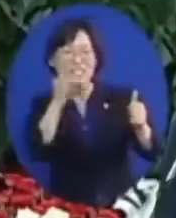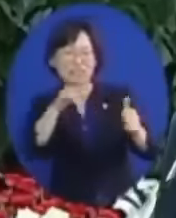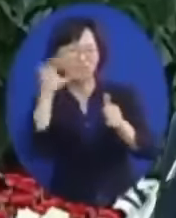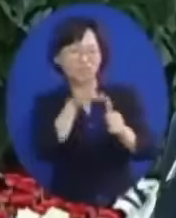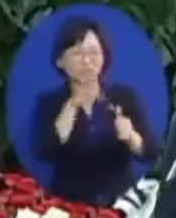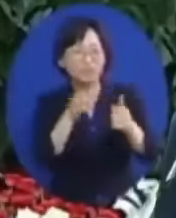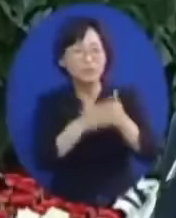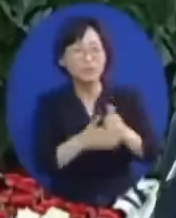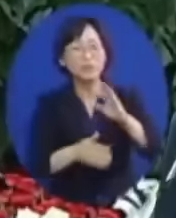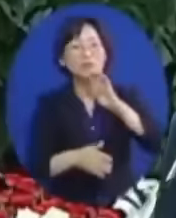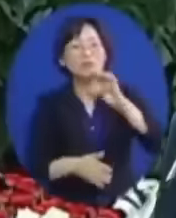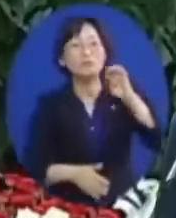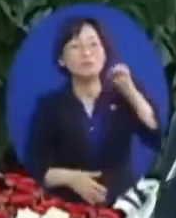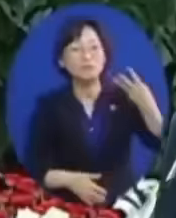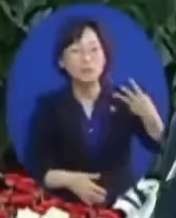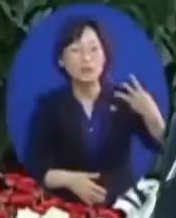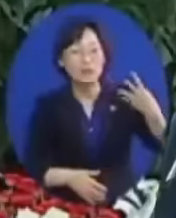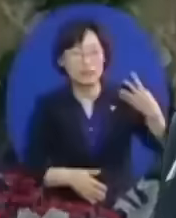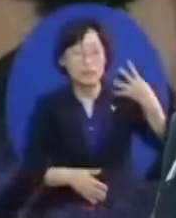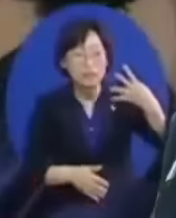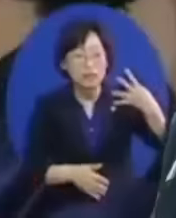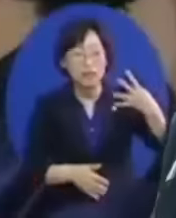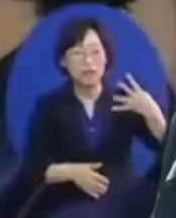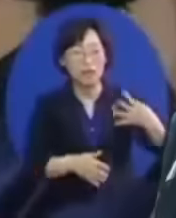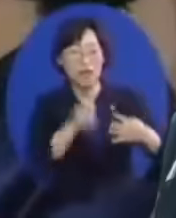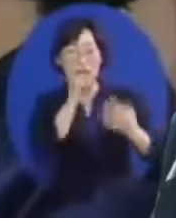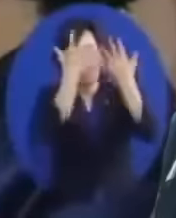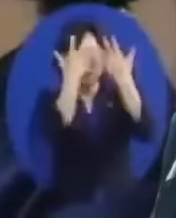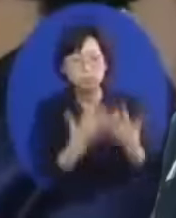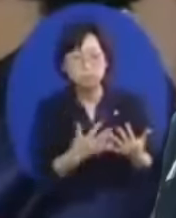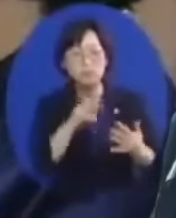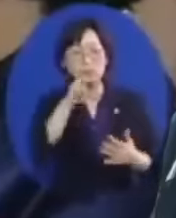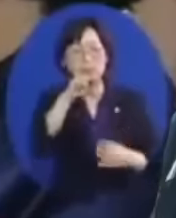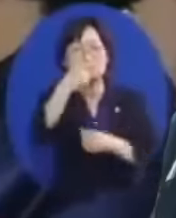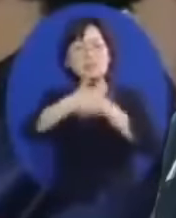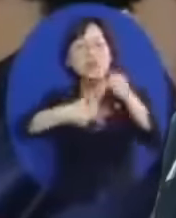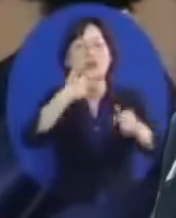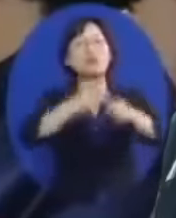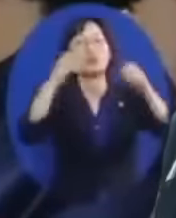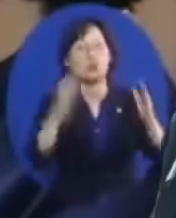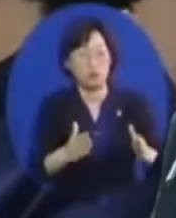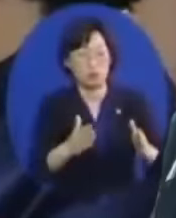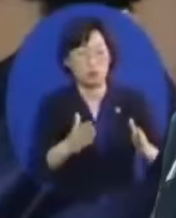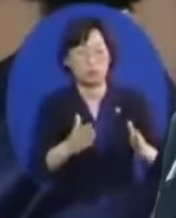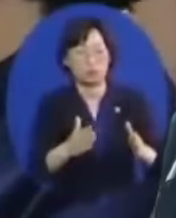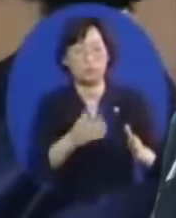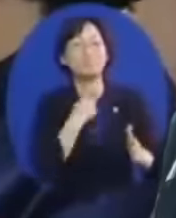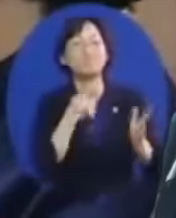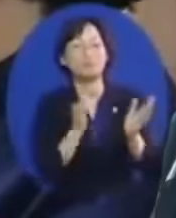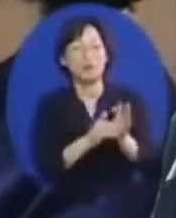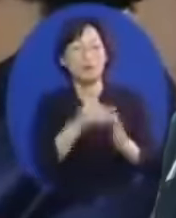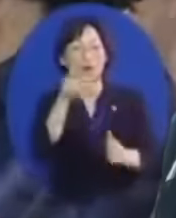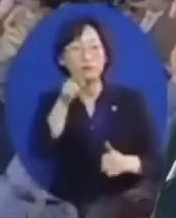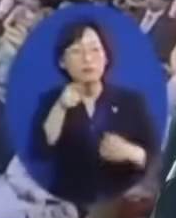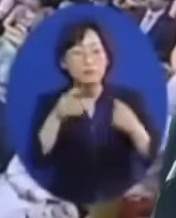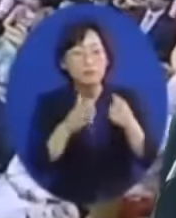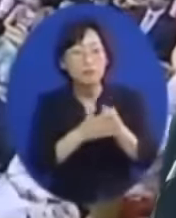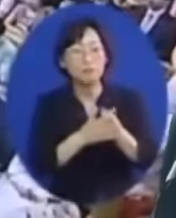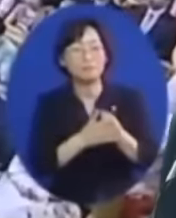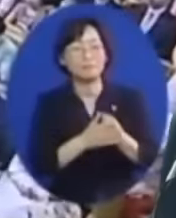44살에 감옥에 갇힌 것은 27년 동안 감옥살이했습니다. 그래서